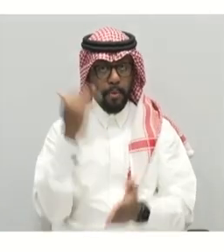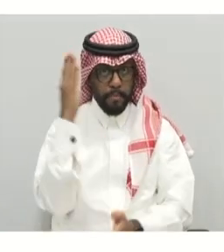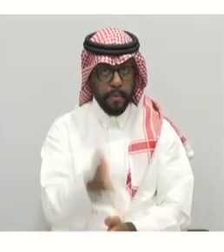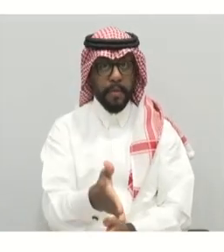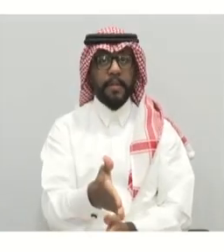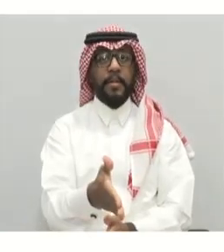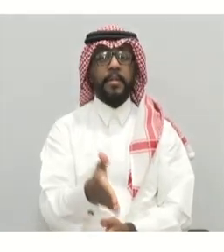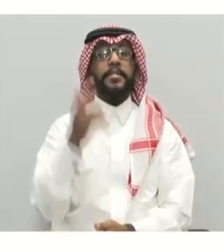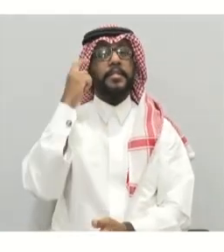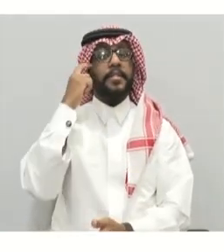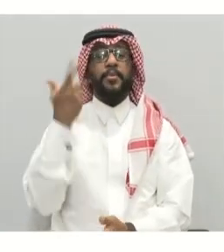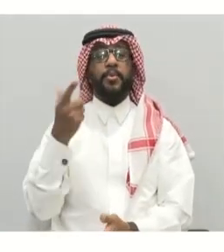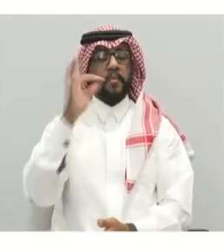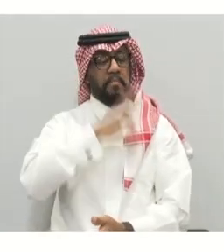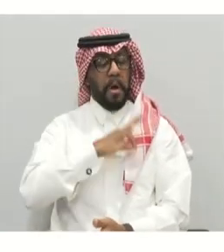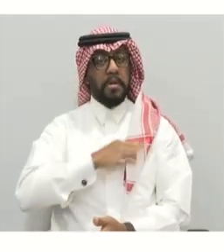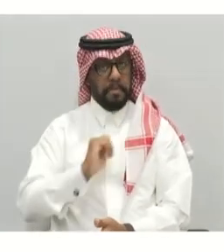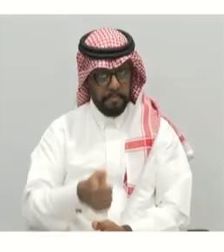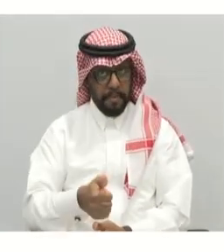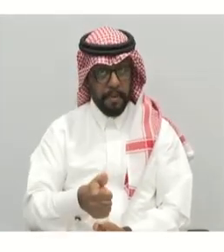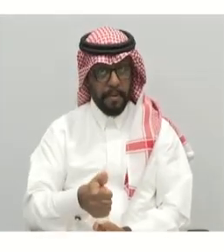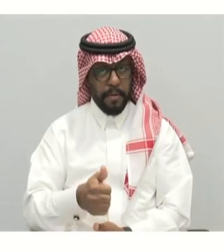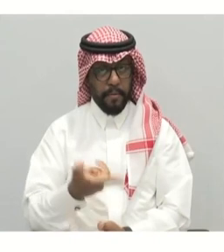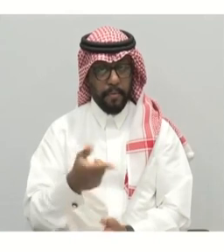عددي فوائد الالتزام بالمسؤوليه